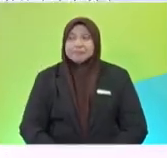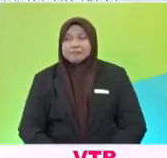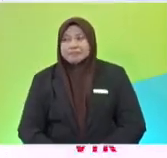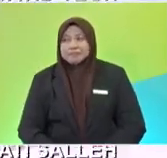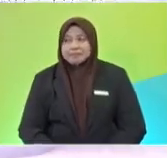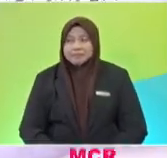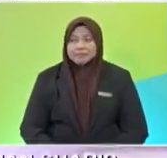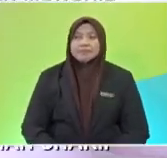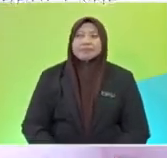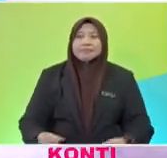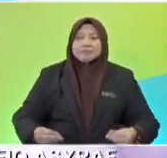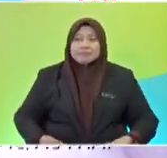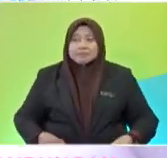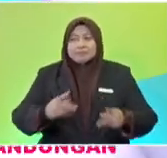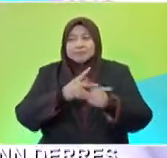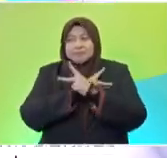Arif